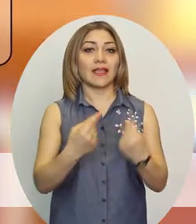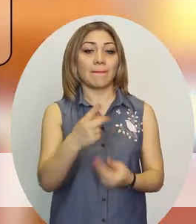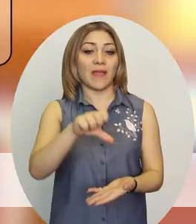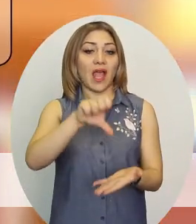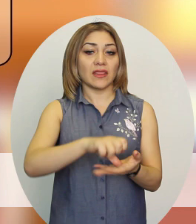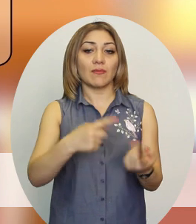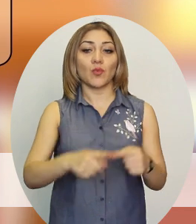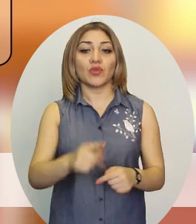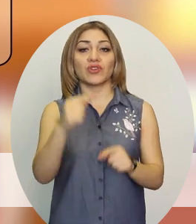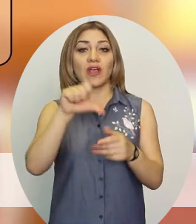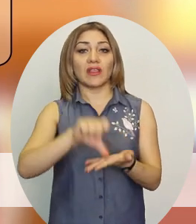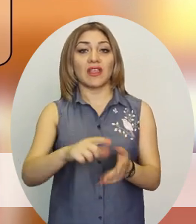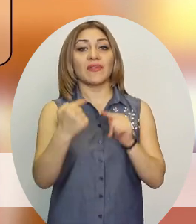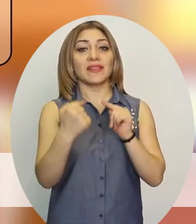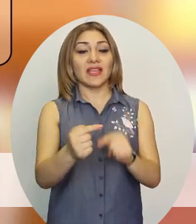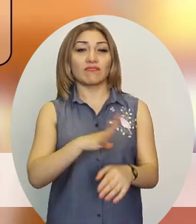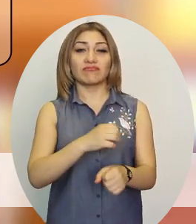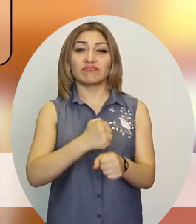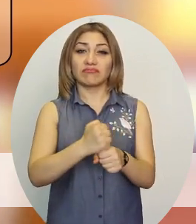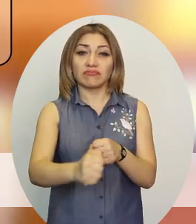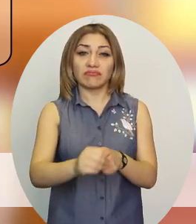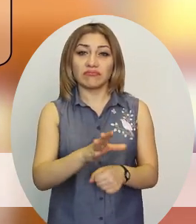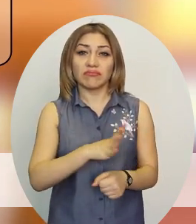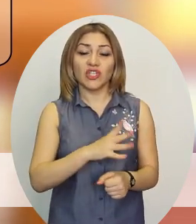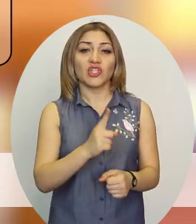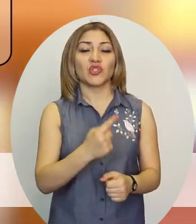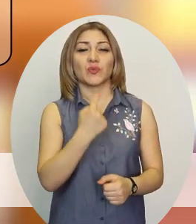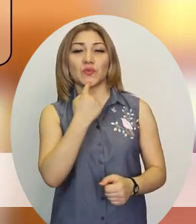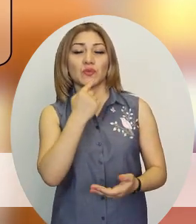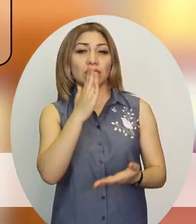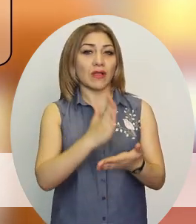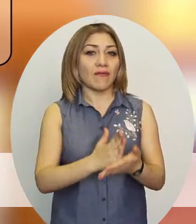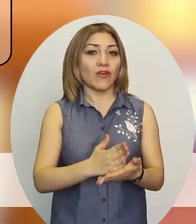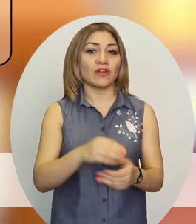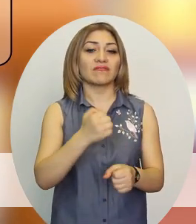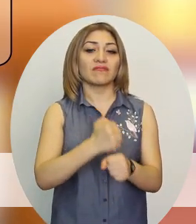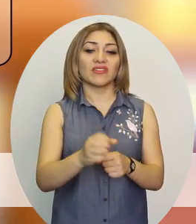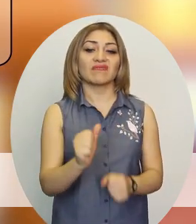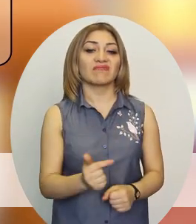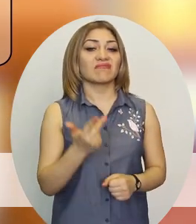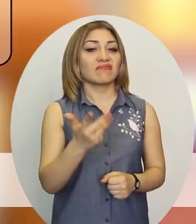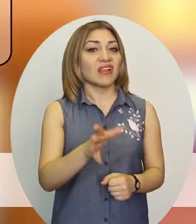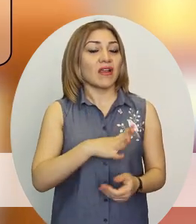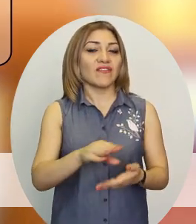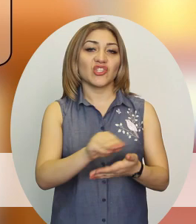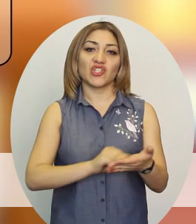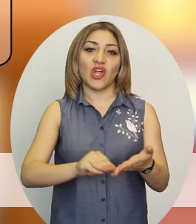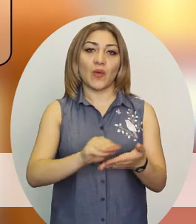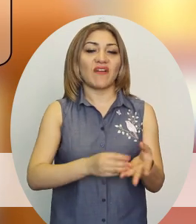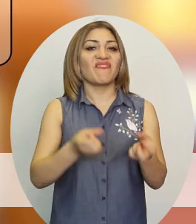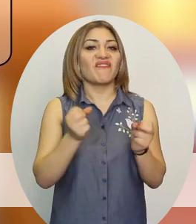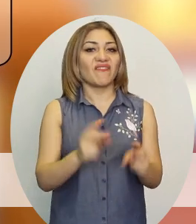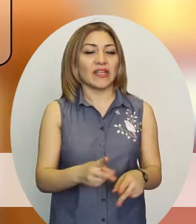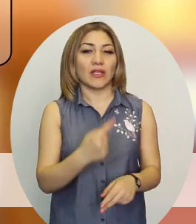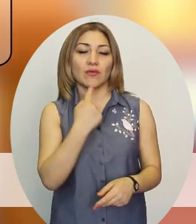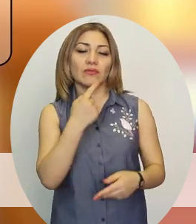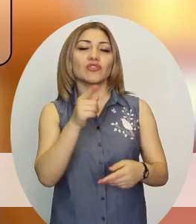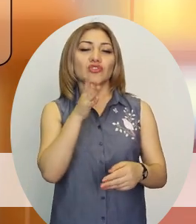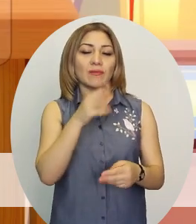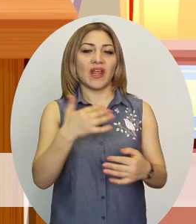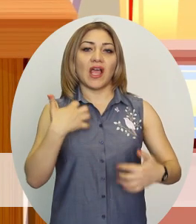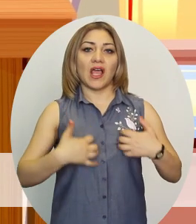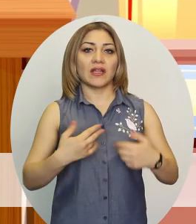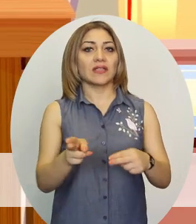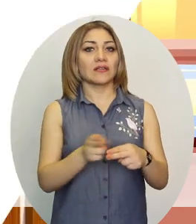անդամը մյուսի նկատմամբ կիրառել է բռնություն, առկա է հիմնավոր ենթադրություն բռնության կրկնման կամ շարունակման անմիջականորեն սպառնացող վտանգի